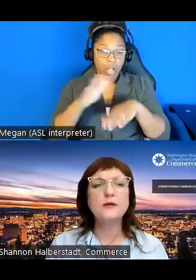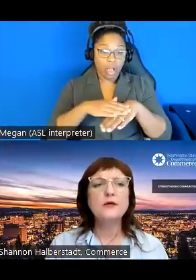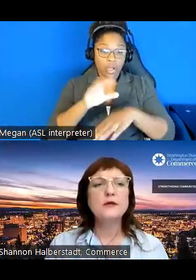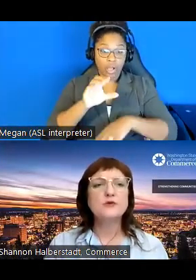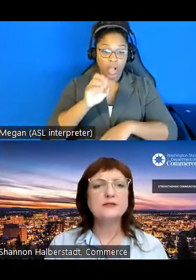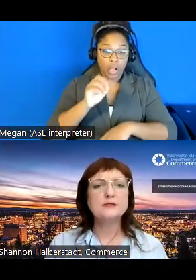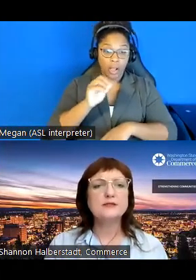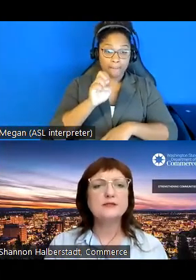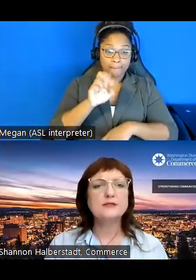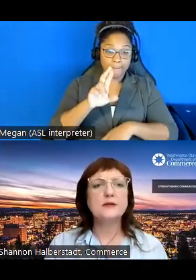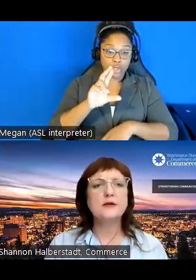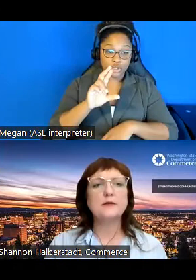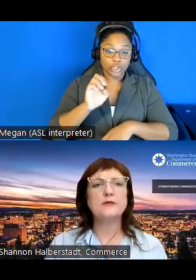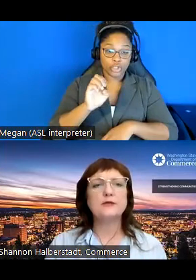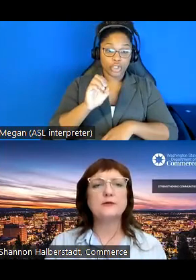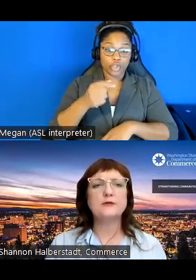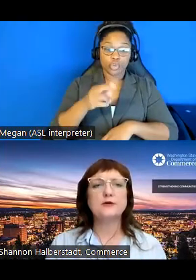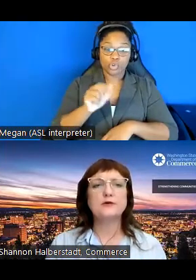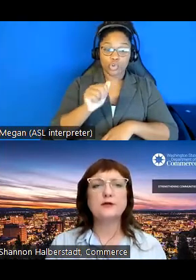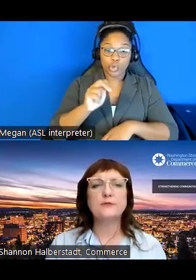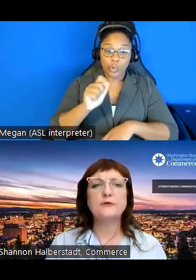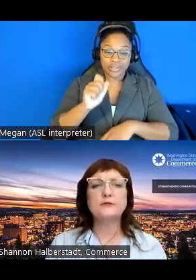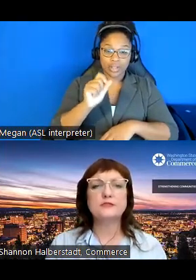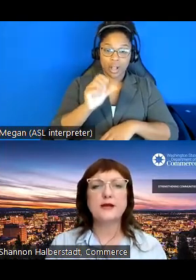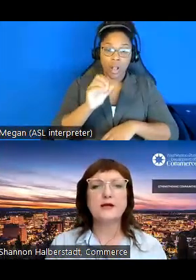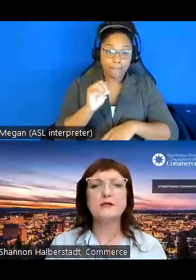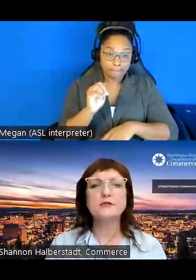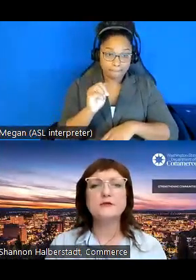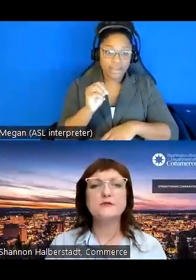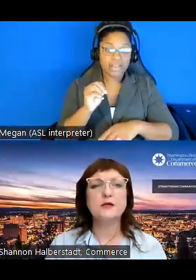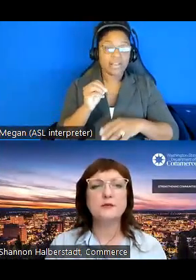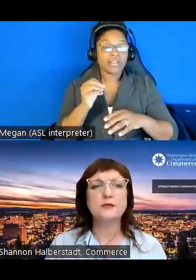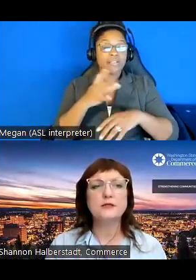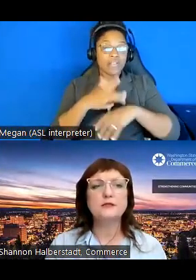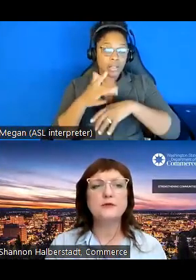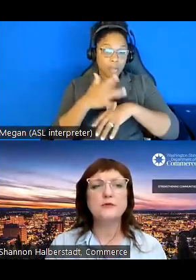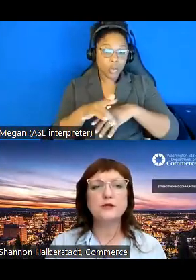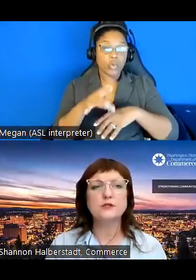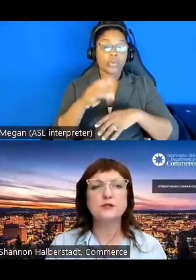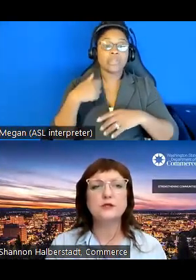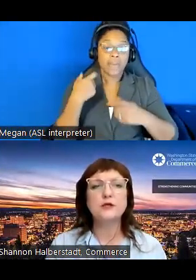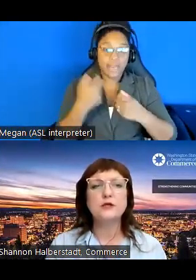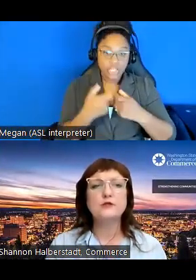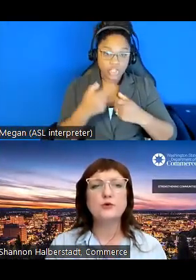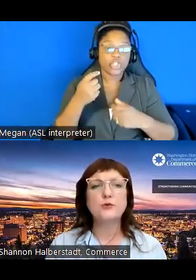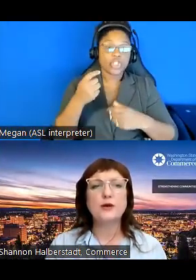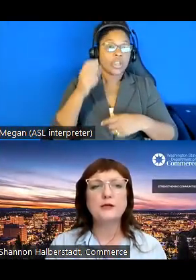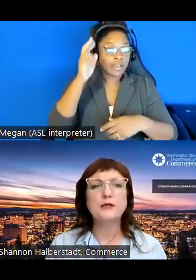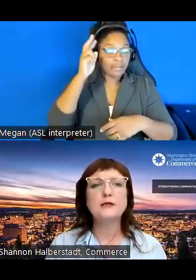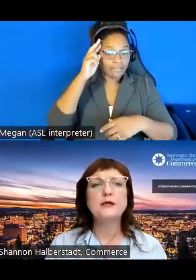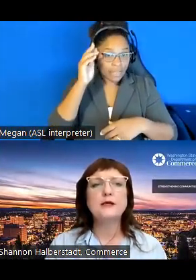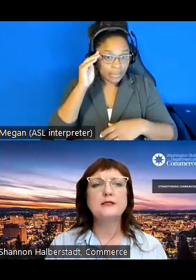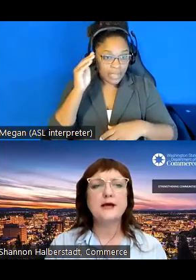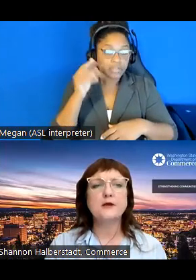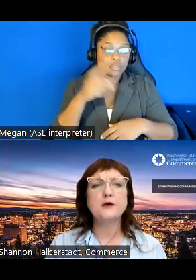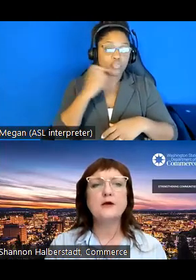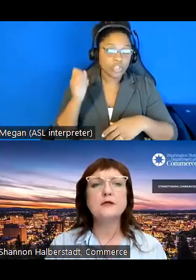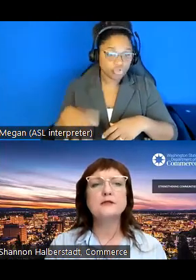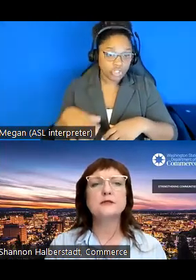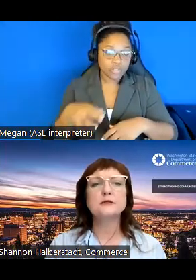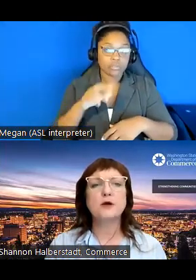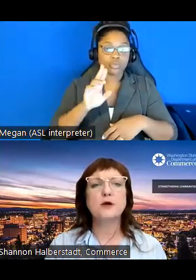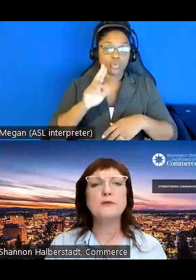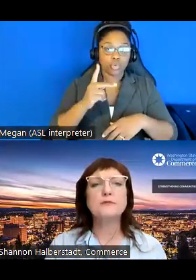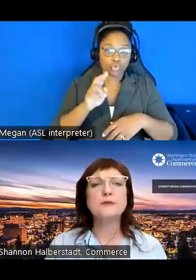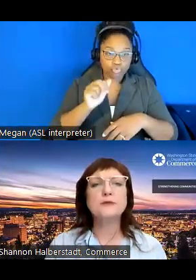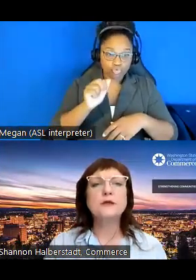지난주부터 그 번역된 자료가 나왔습니다. 그 번역된 자료는 번역된 자료